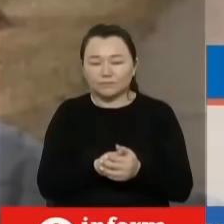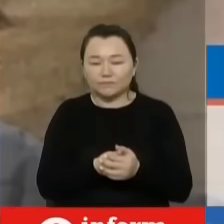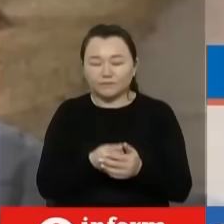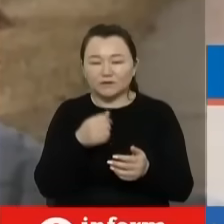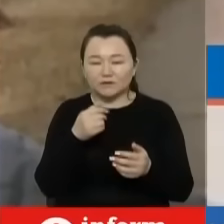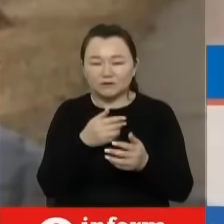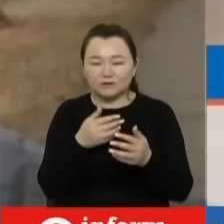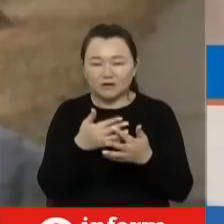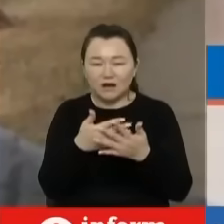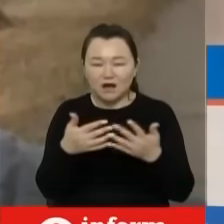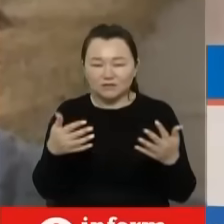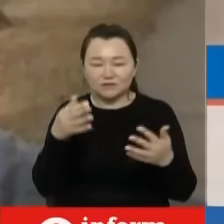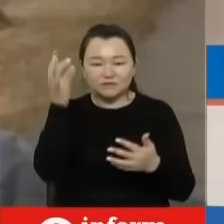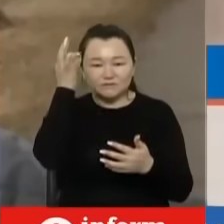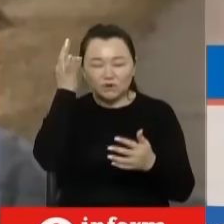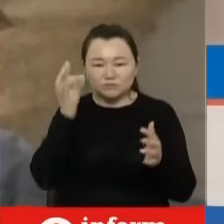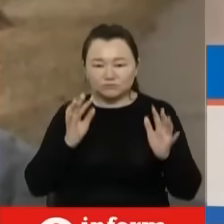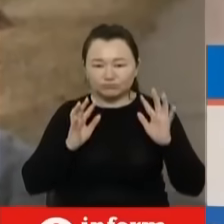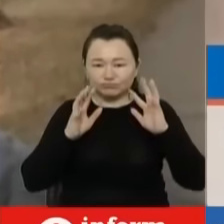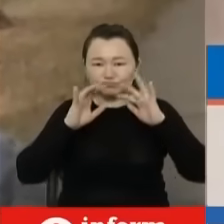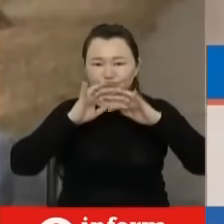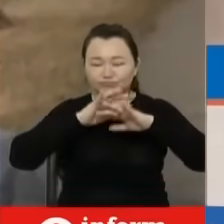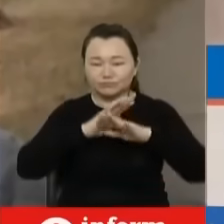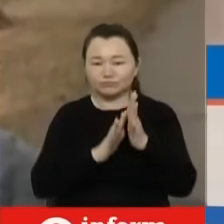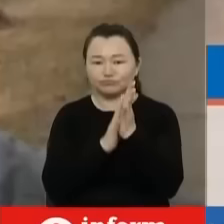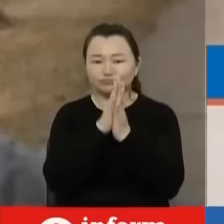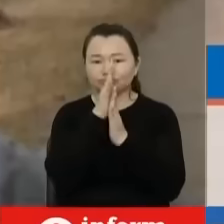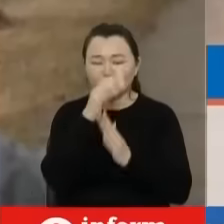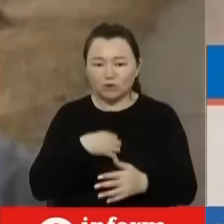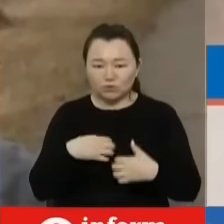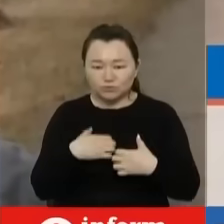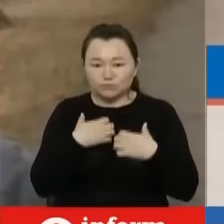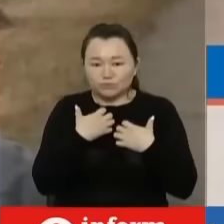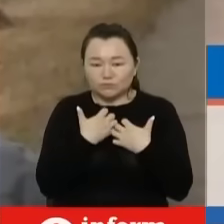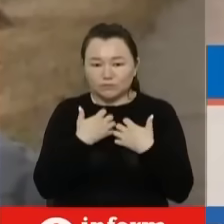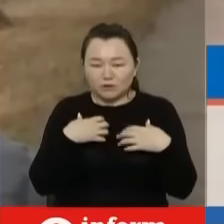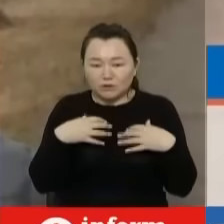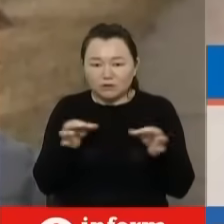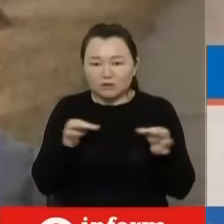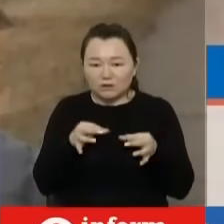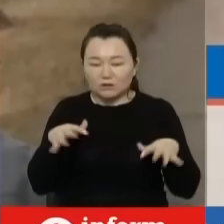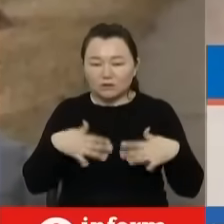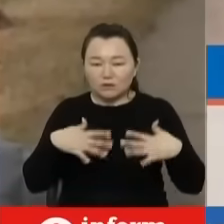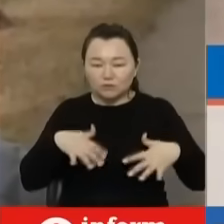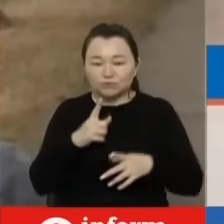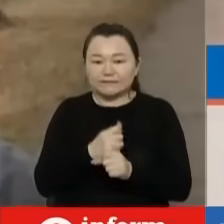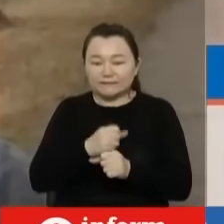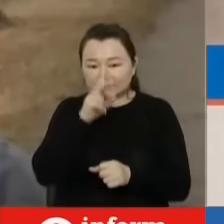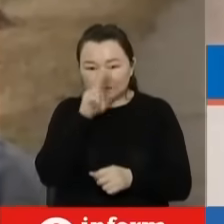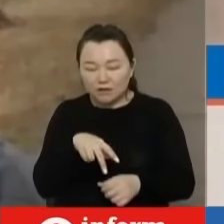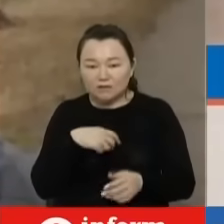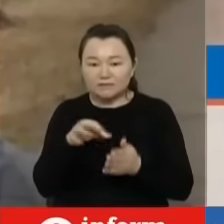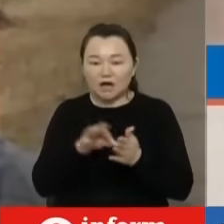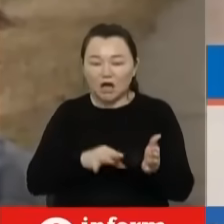жан жақтан жүндер өсіп тұрды. Мен қорқып кеттім, қорқып, қол аяғым дірілдеп, не істерімді білмедім. Сосын